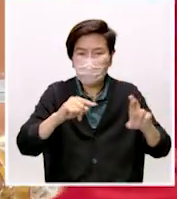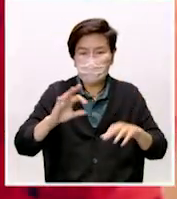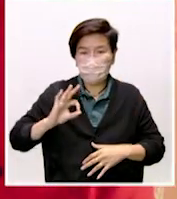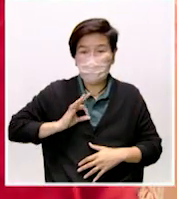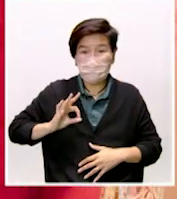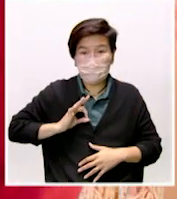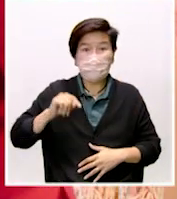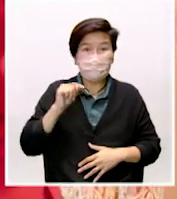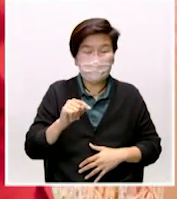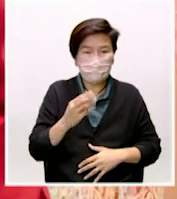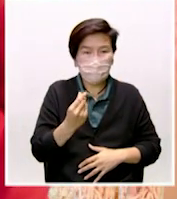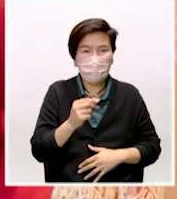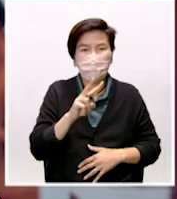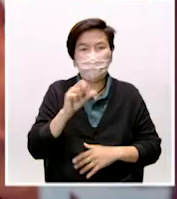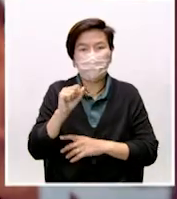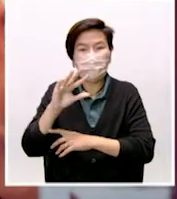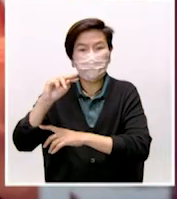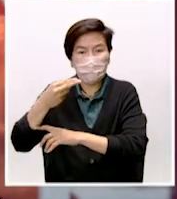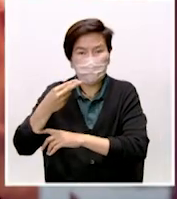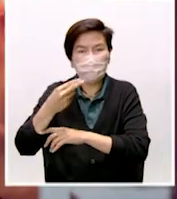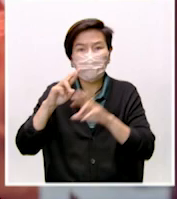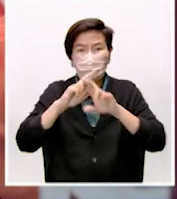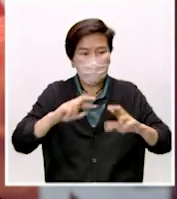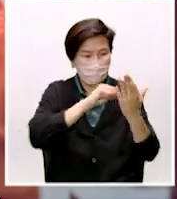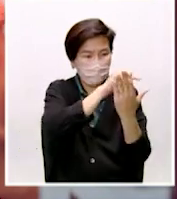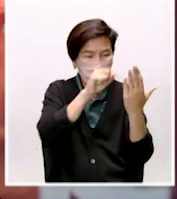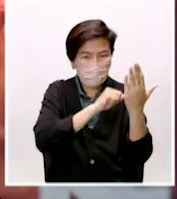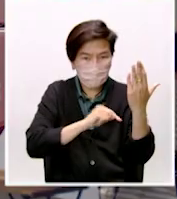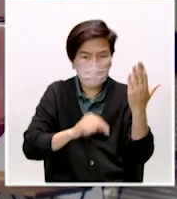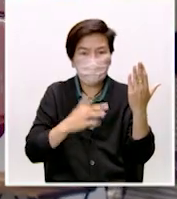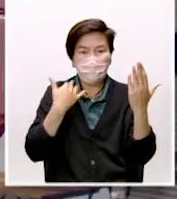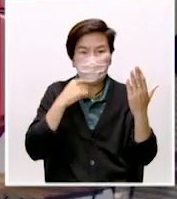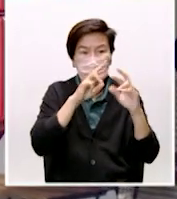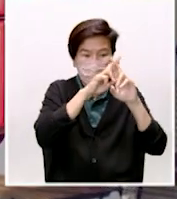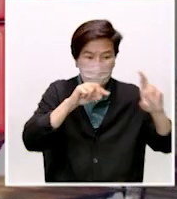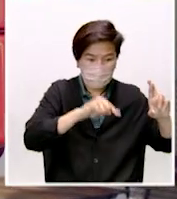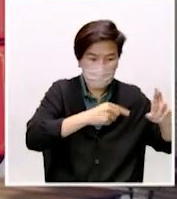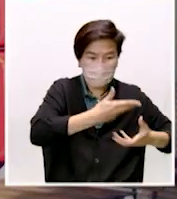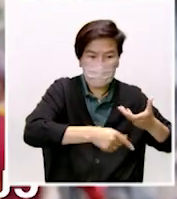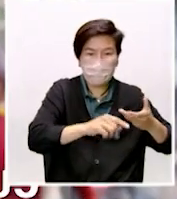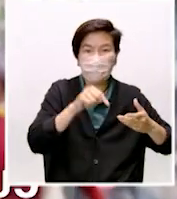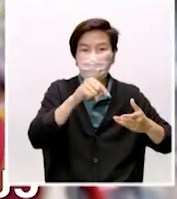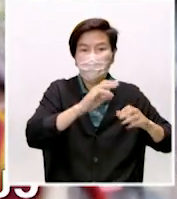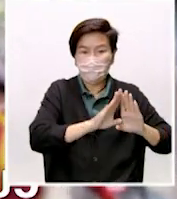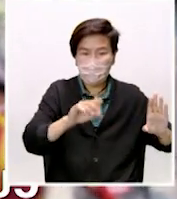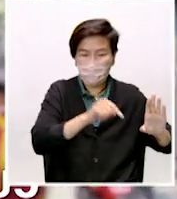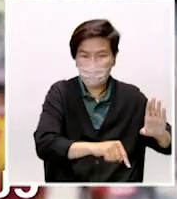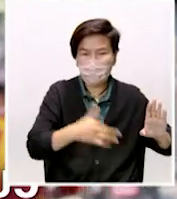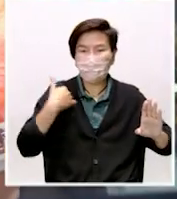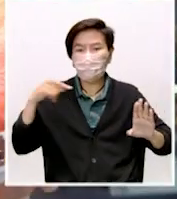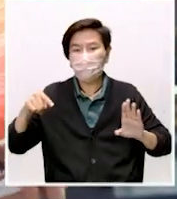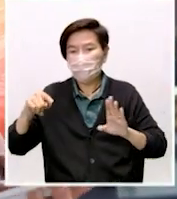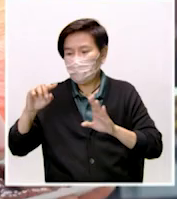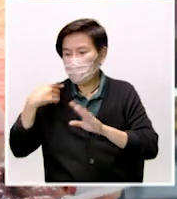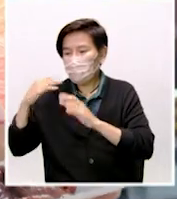าชิก True Smart Merchant กว่า250,000 ร้านทั่วประเทศทั้งที่มีหน้าร้านและขายออนไลน์หลากหลายธุรกิจอาทิเครื่องดื่มร้